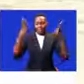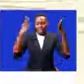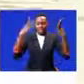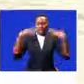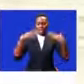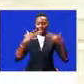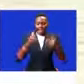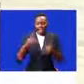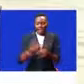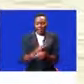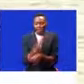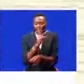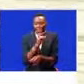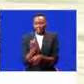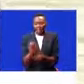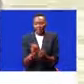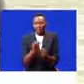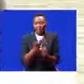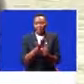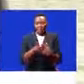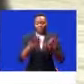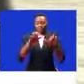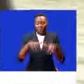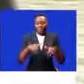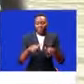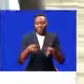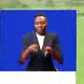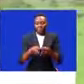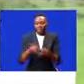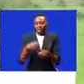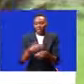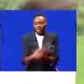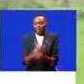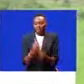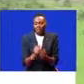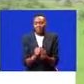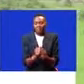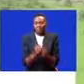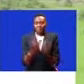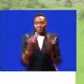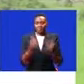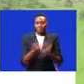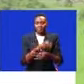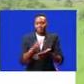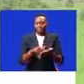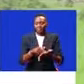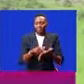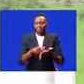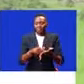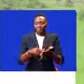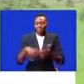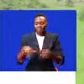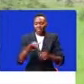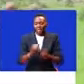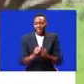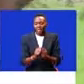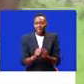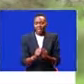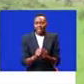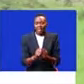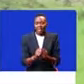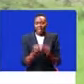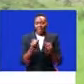gwenge go kalure ng'eny puothe bende koro okethi. Ogere go down mibro gere udi minyalo